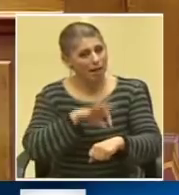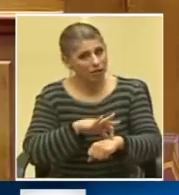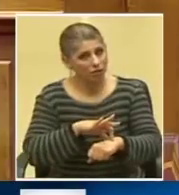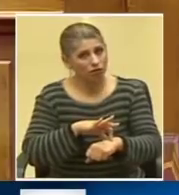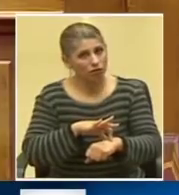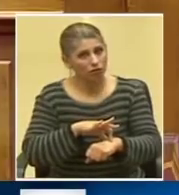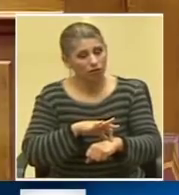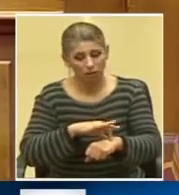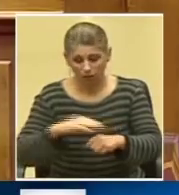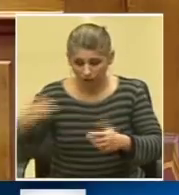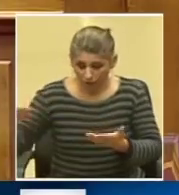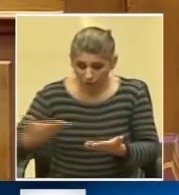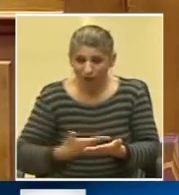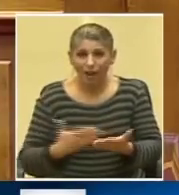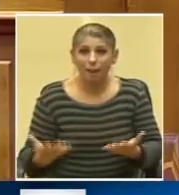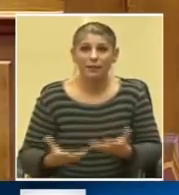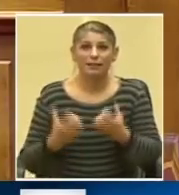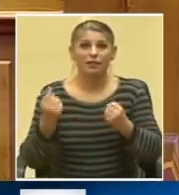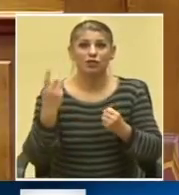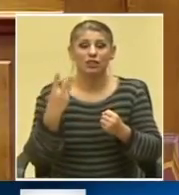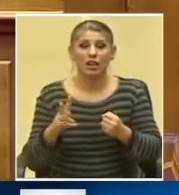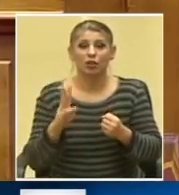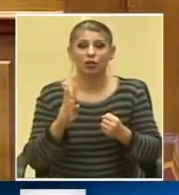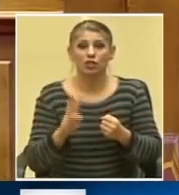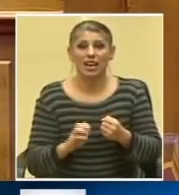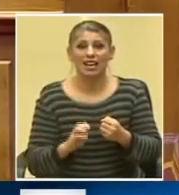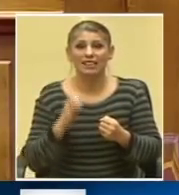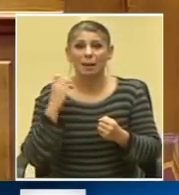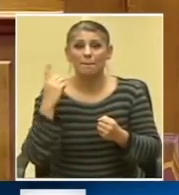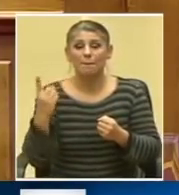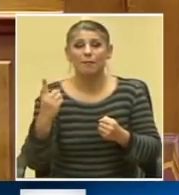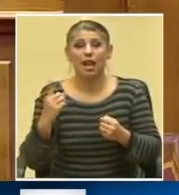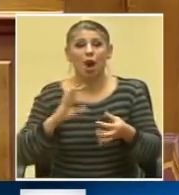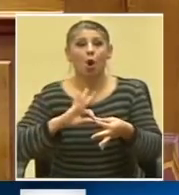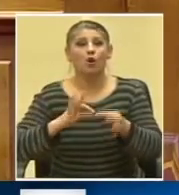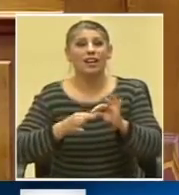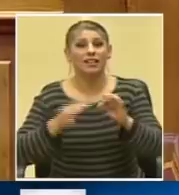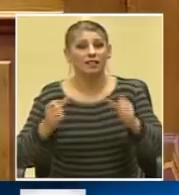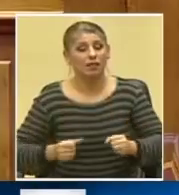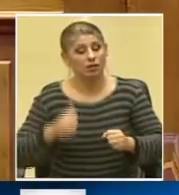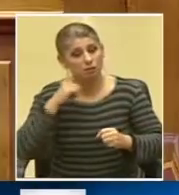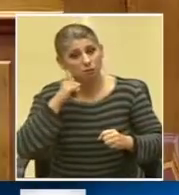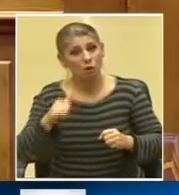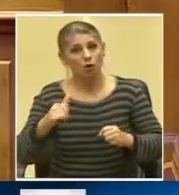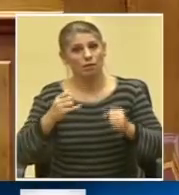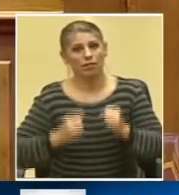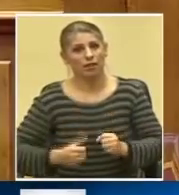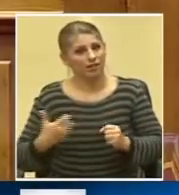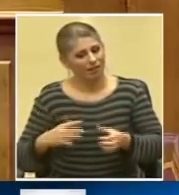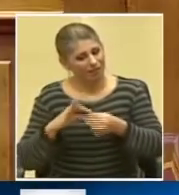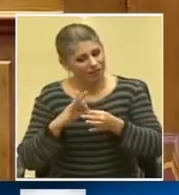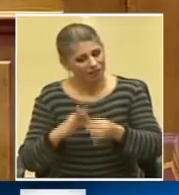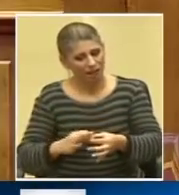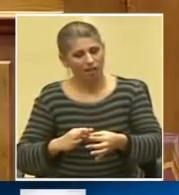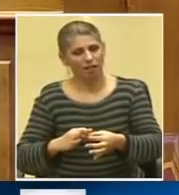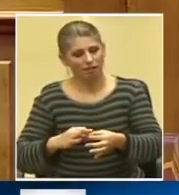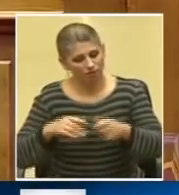φέρνεις επιτέλους 341 οργανικές θέσεις, μόνιμες θέσεις, για να έχει συνέχεια στη φροντίδα